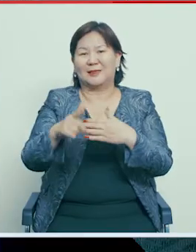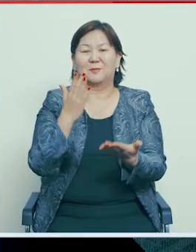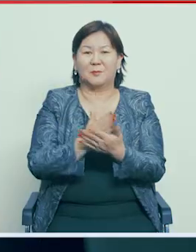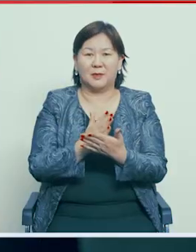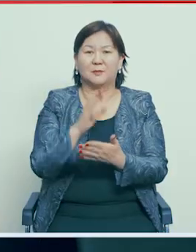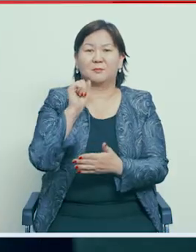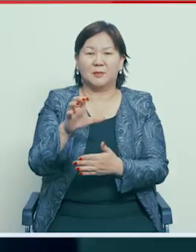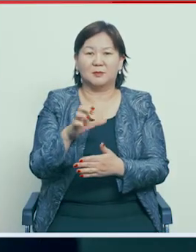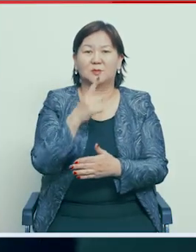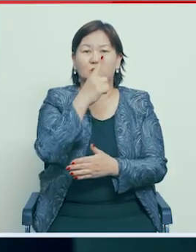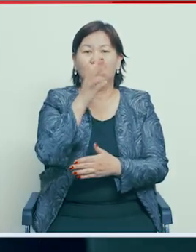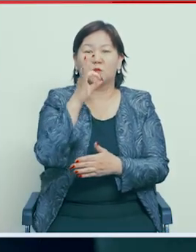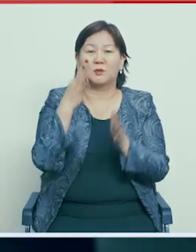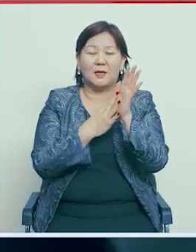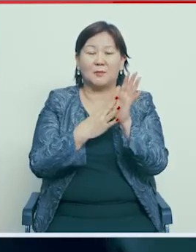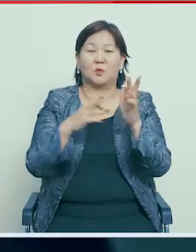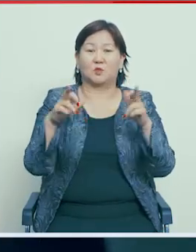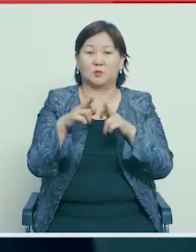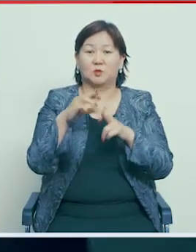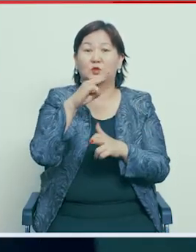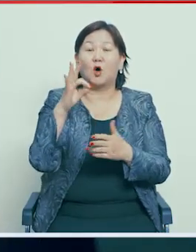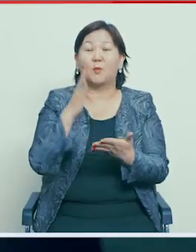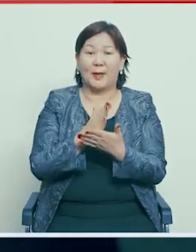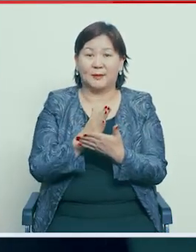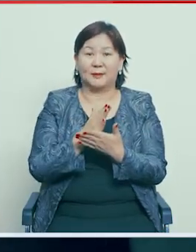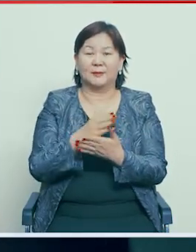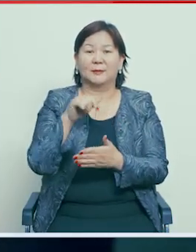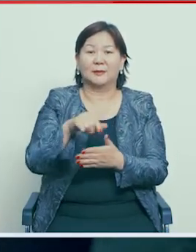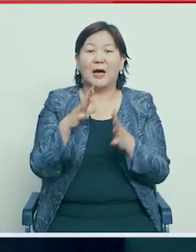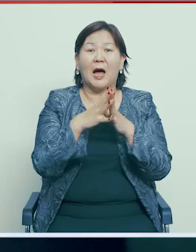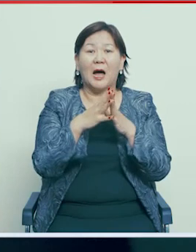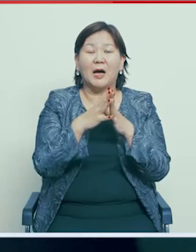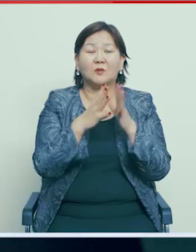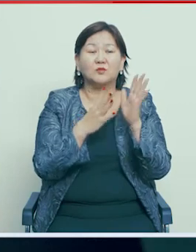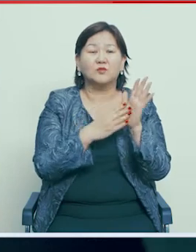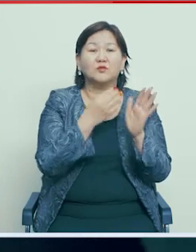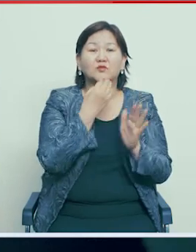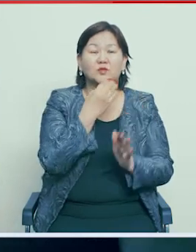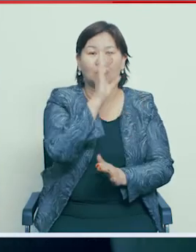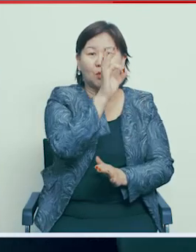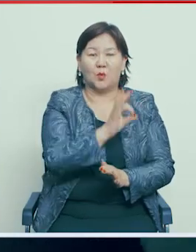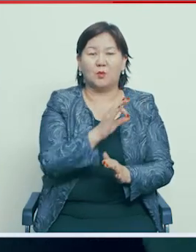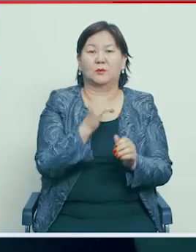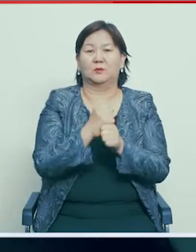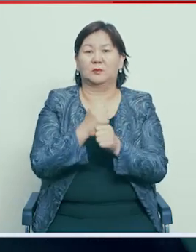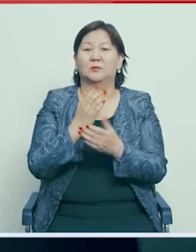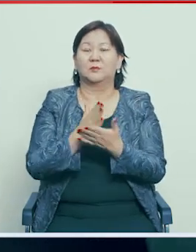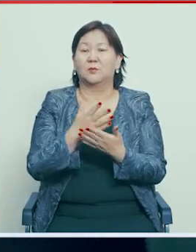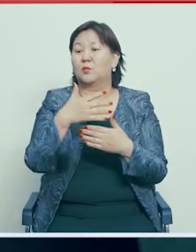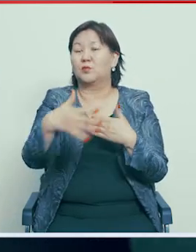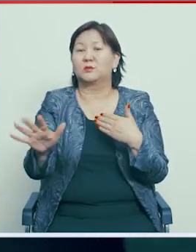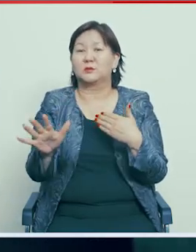Одоо 108 мянган хөгжлийн бэрхшээлтэй иргэн байна гэсэн тоо байдаг. Тэдгээрийн 19% нь л өнөөдөр хөдөлмөр эрхлэж гэсэн тоо байхгүй юу? Бусд